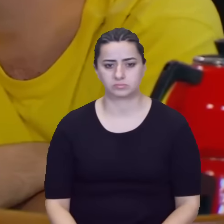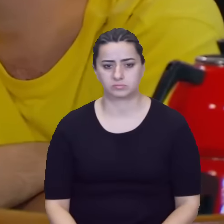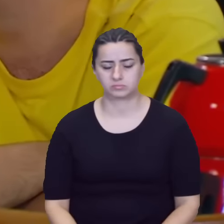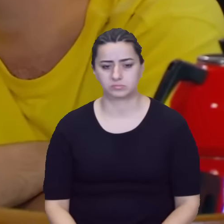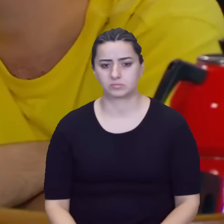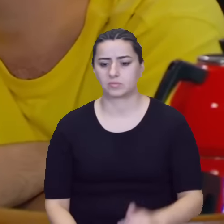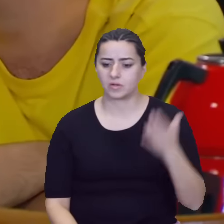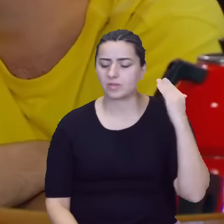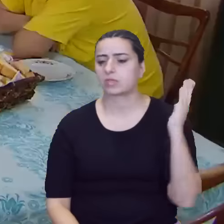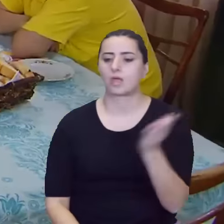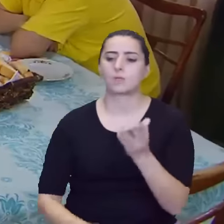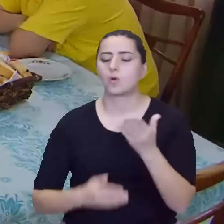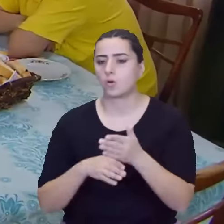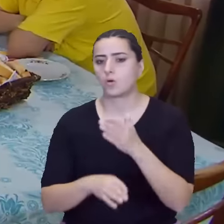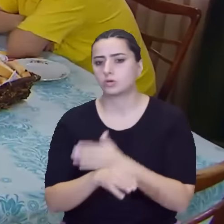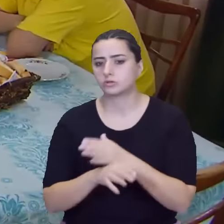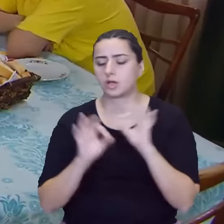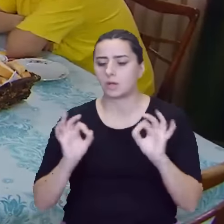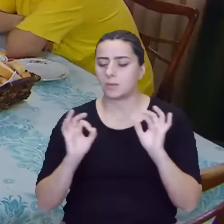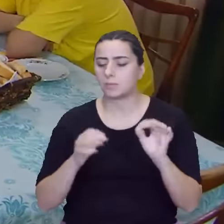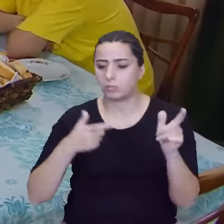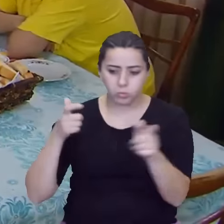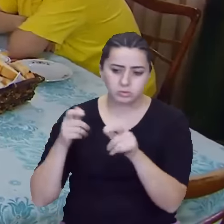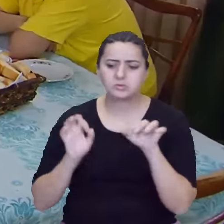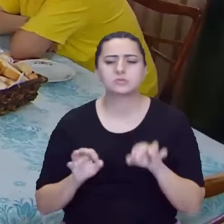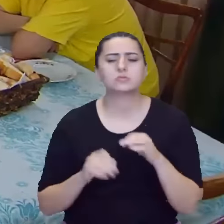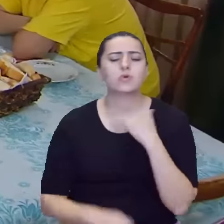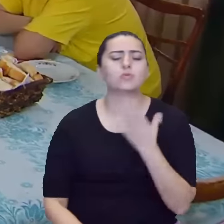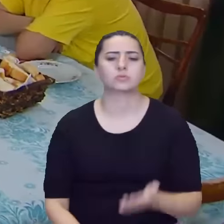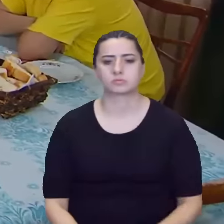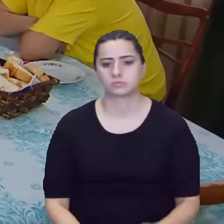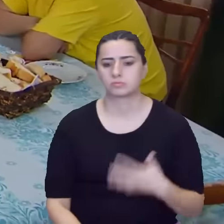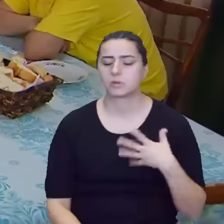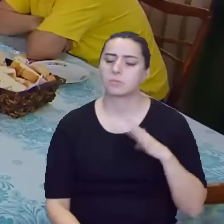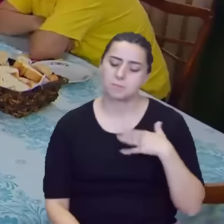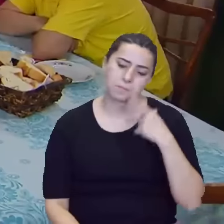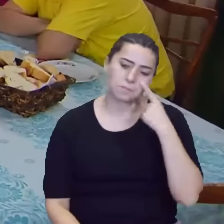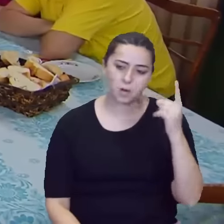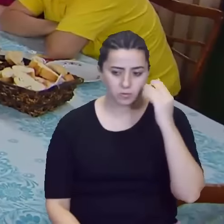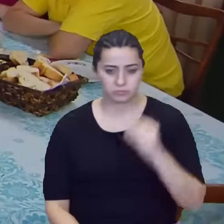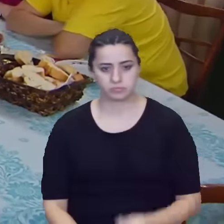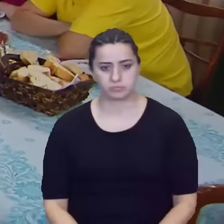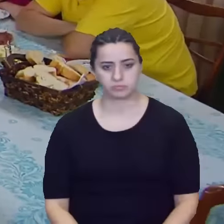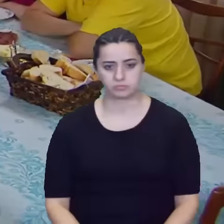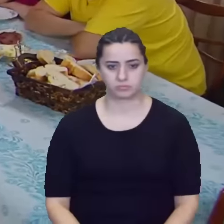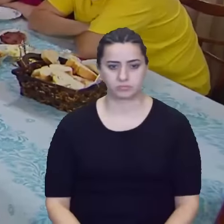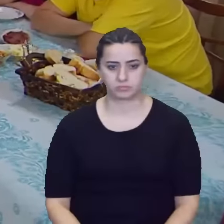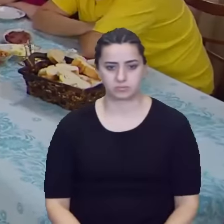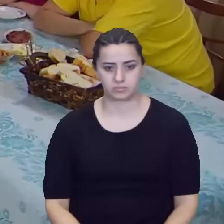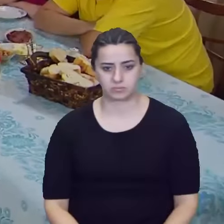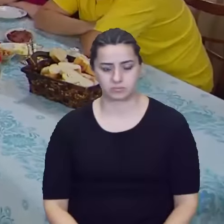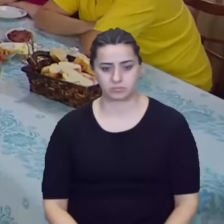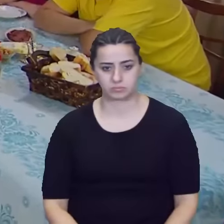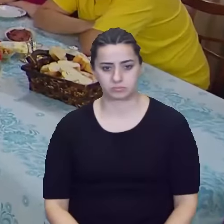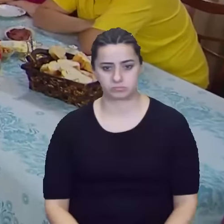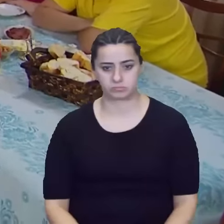eskiden darbeden önce abire sık sık taranıyordu ama şimdi öyle bir şey olmamıştır. Merak etmeyin, ben mevzuyu öğrendim şimdi. Şahin de onunla